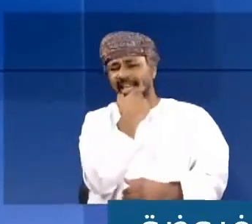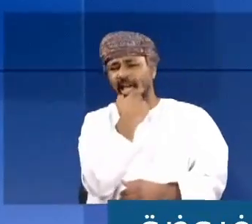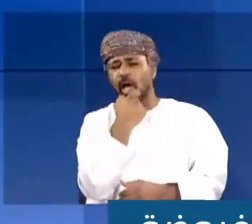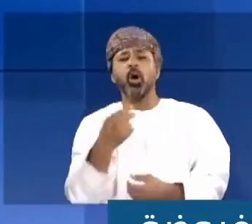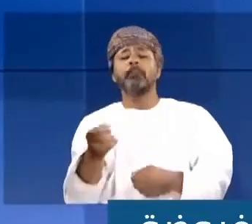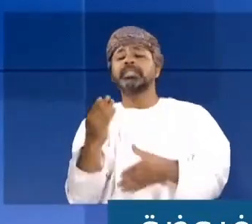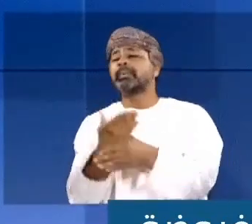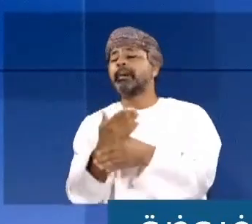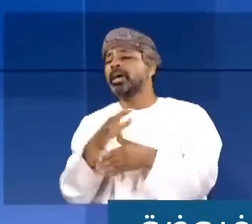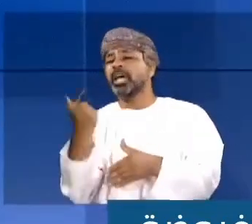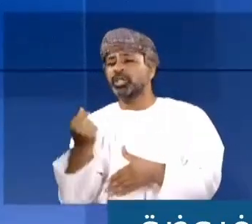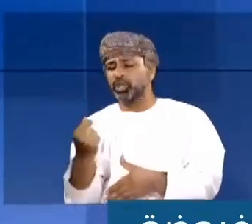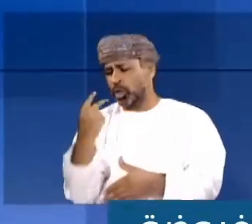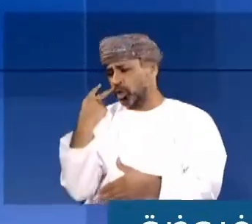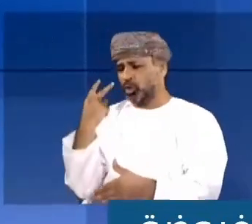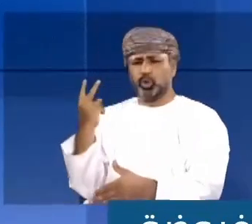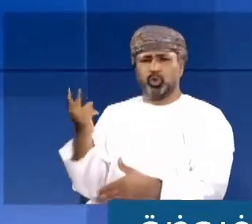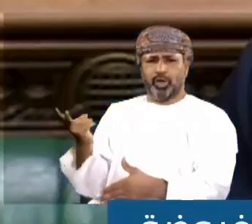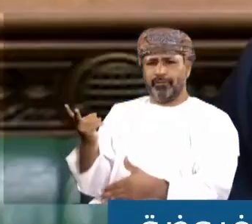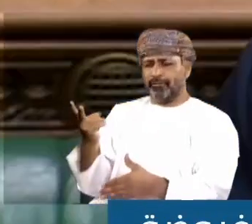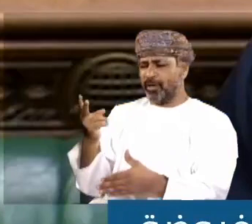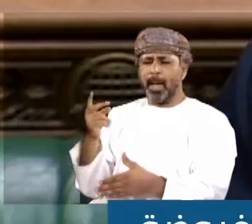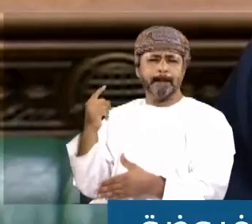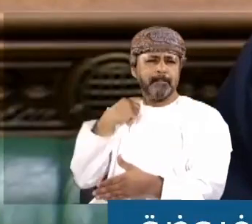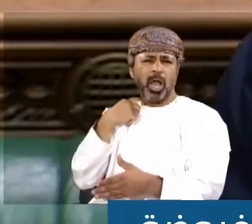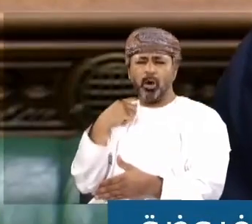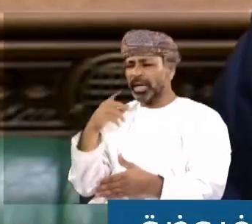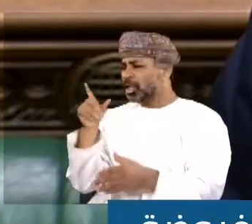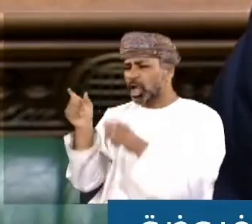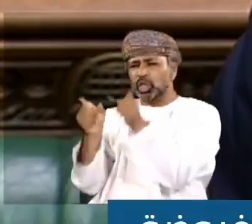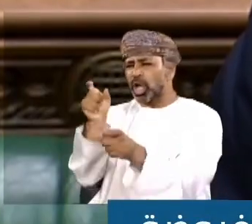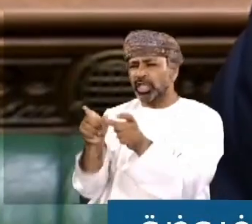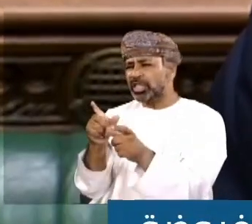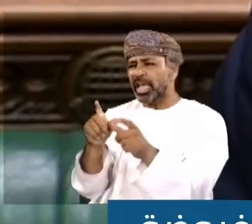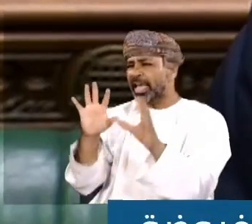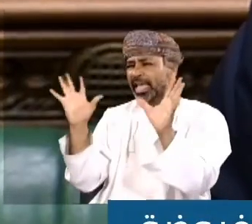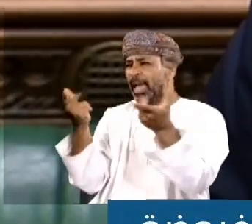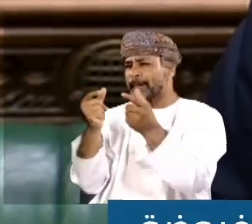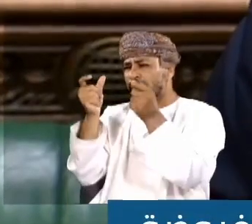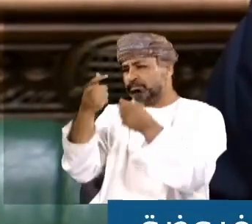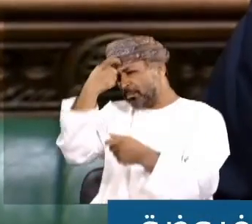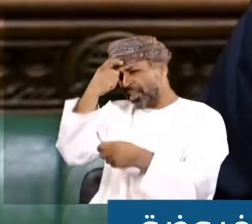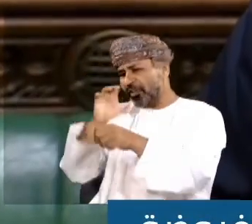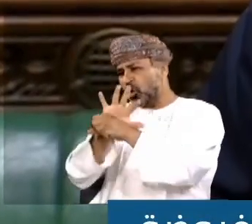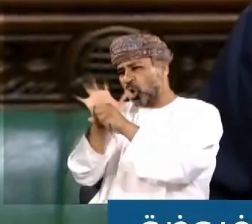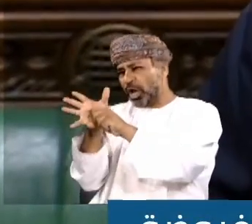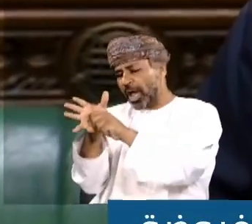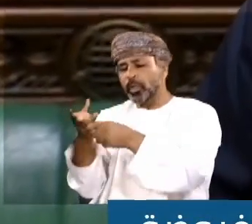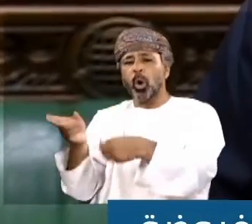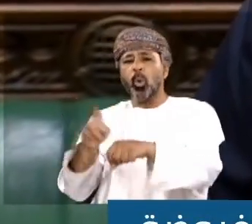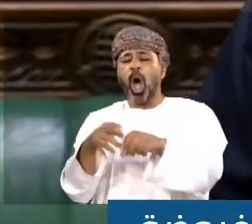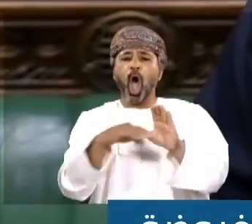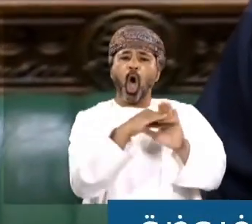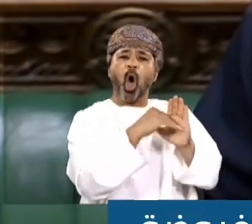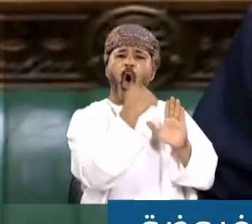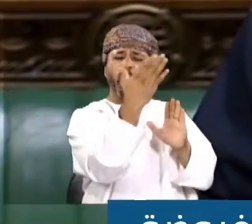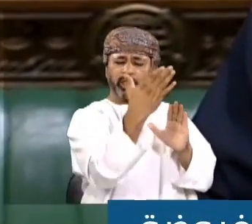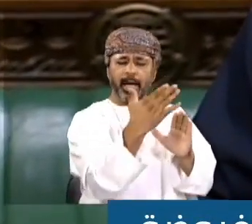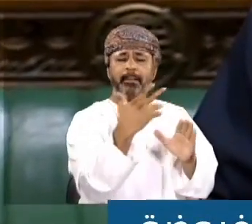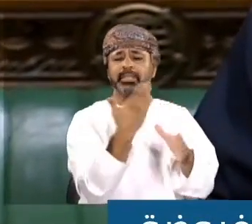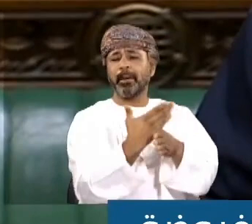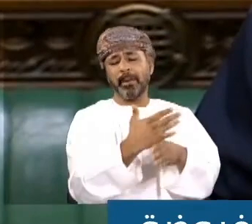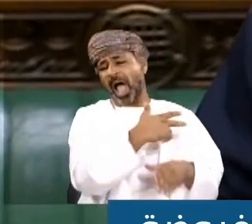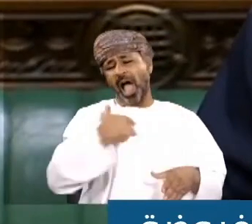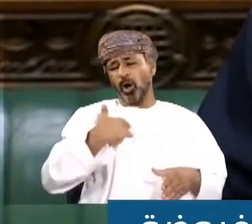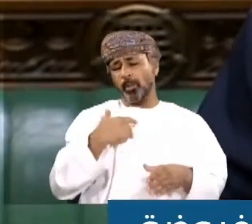وترافورد، وذلك عقب مراجعة بيانات نسب الإصابة مع المسؤولين المحليين. وكانت الخطة التي تراجعت الحكومة